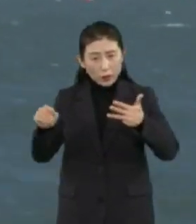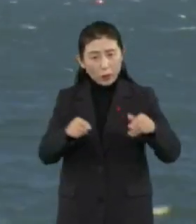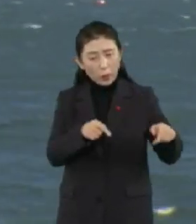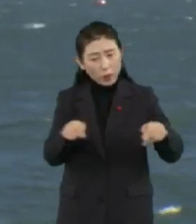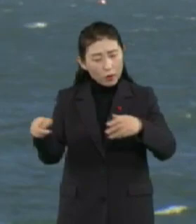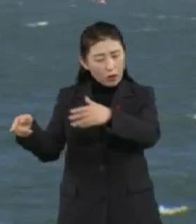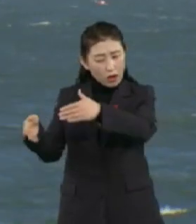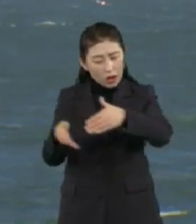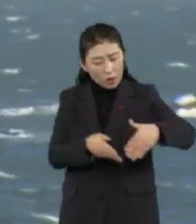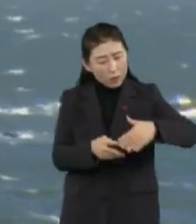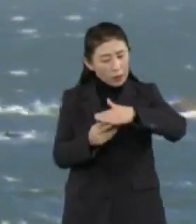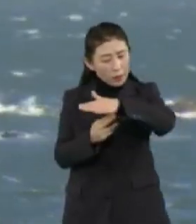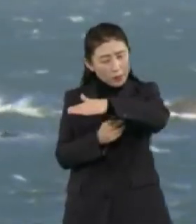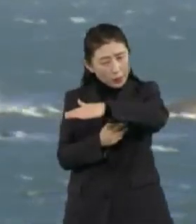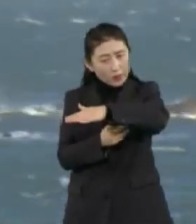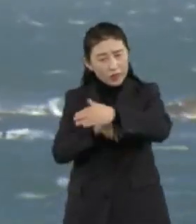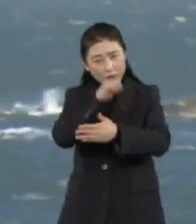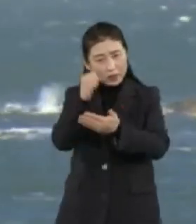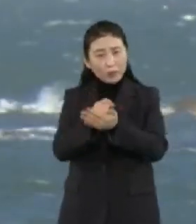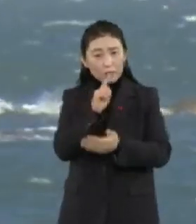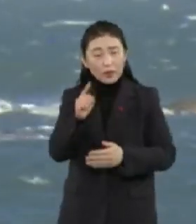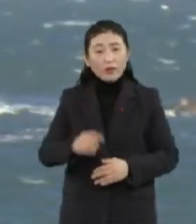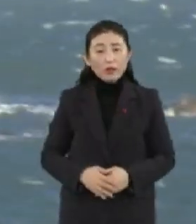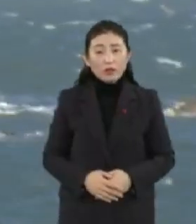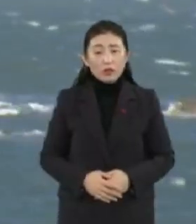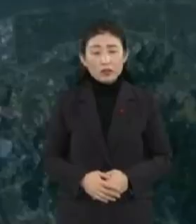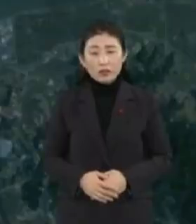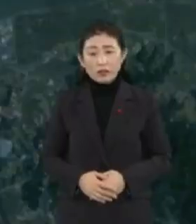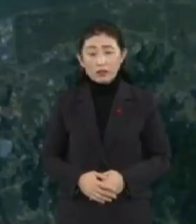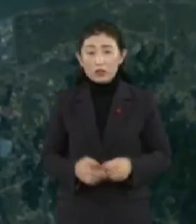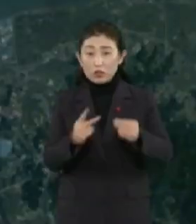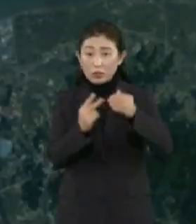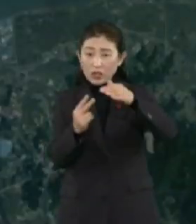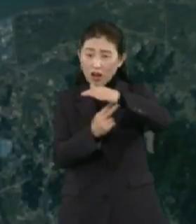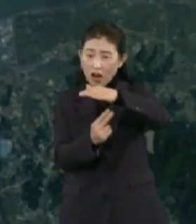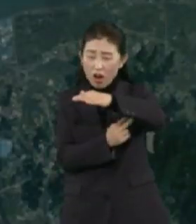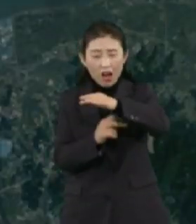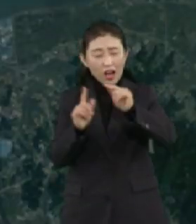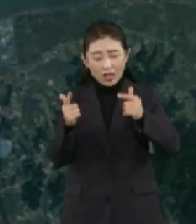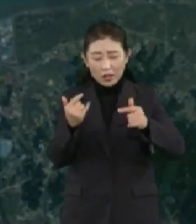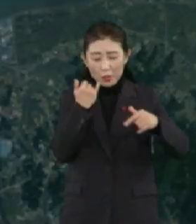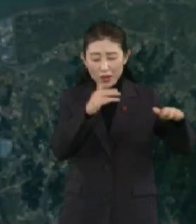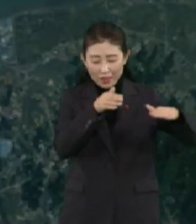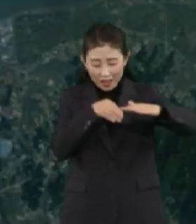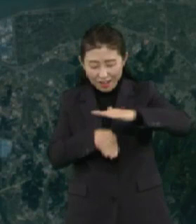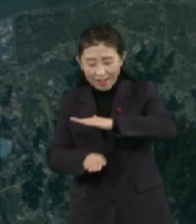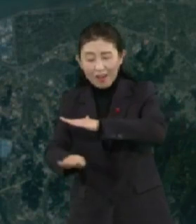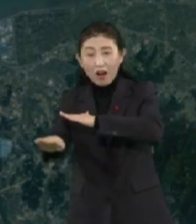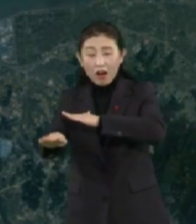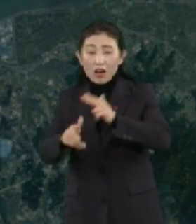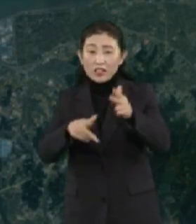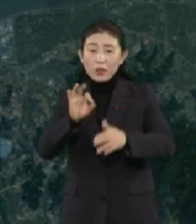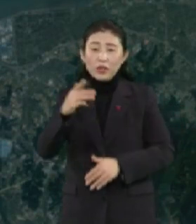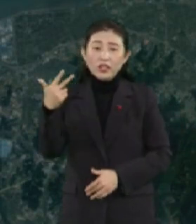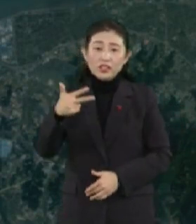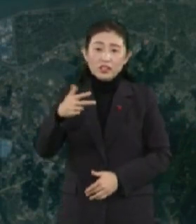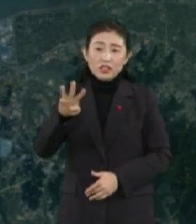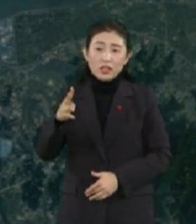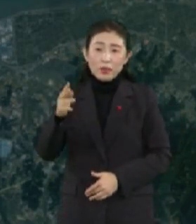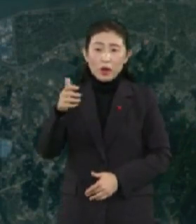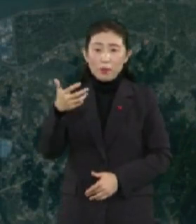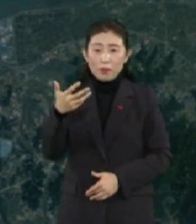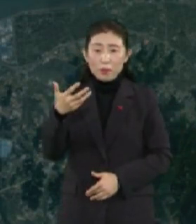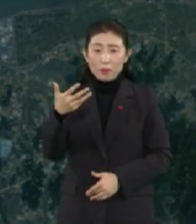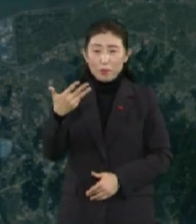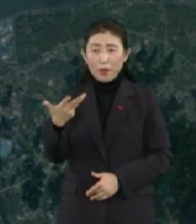가장 유리하다는 판단이 나왔습니다. 제2서해대교는 해저터널 형태로 건설하고 사업비는 7,458억